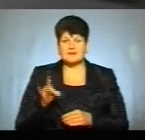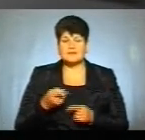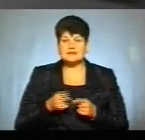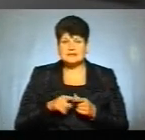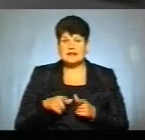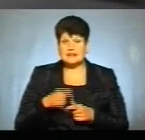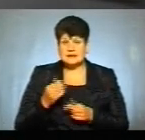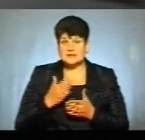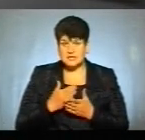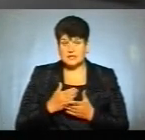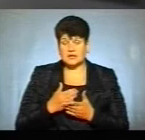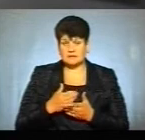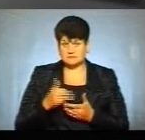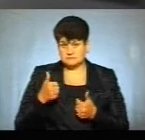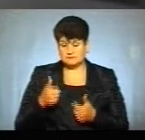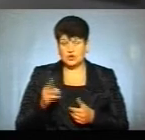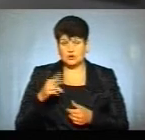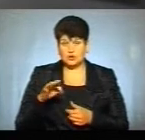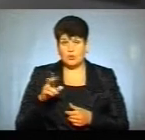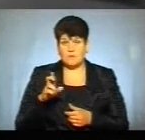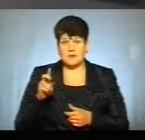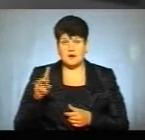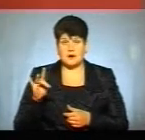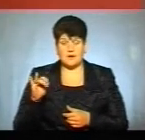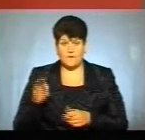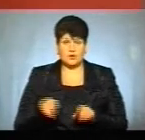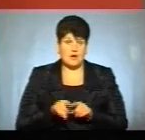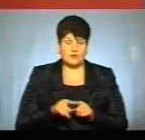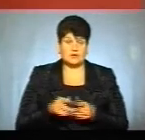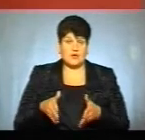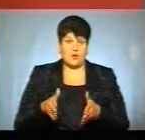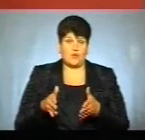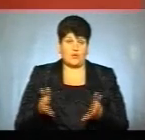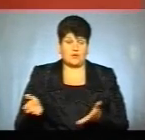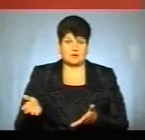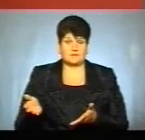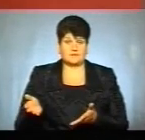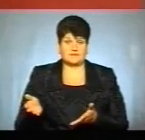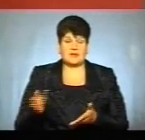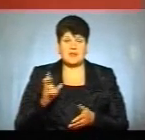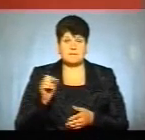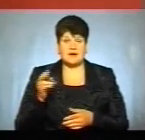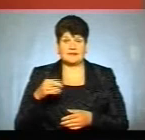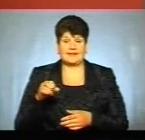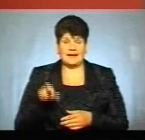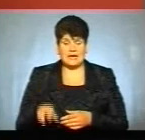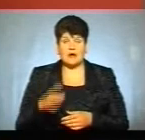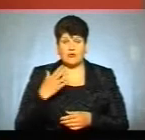є добривом, так само, як на городі і пожнивні рештки. І бадилля, і все, коли